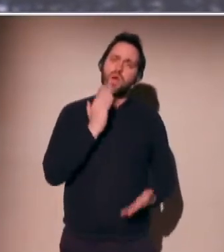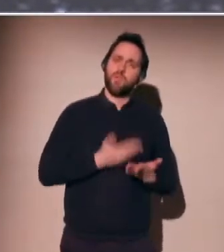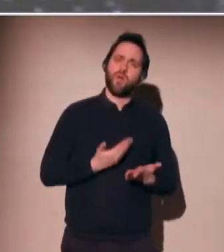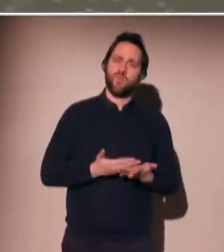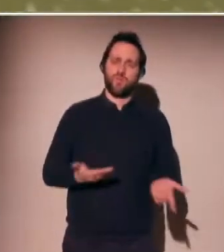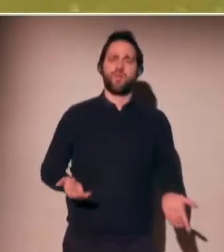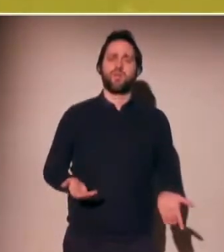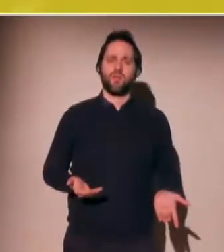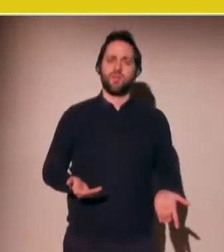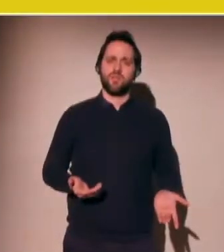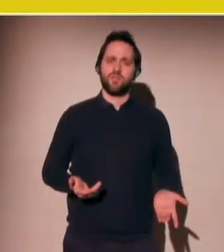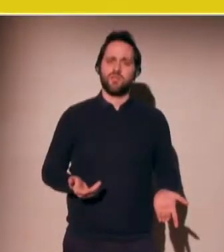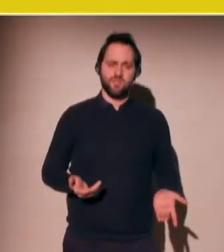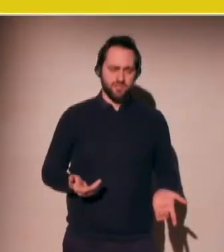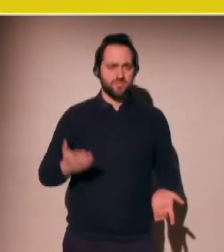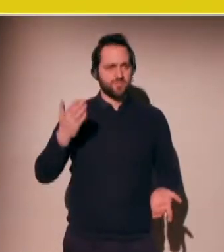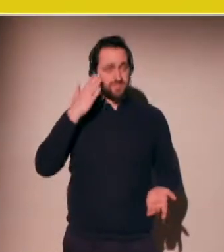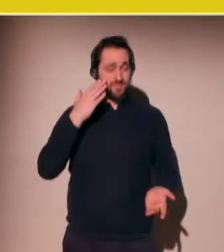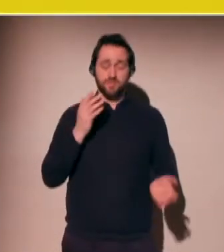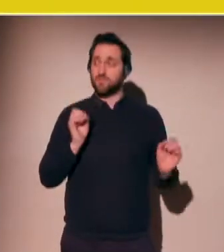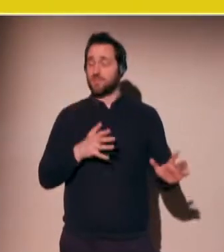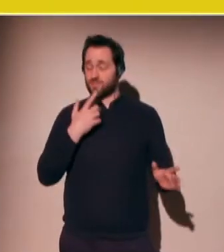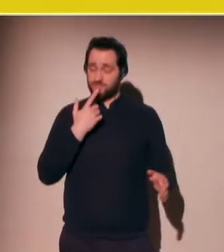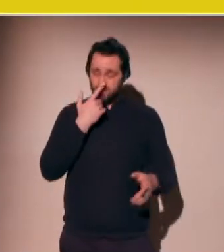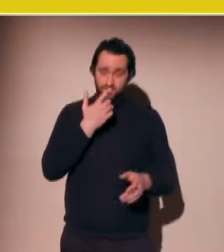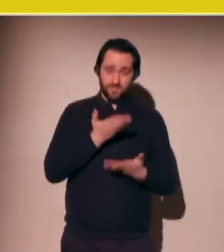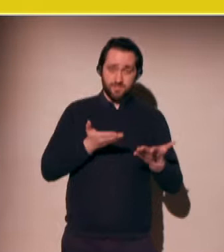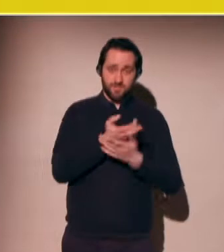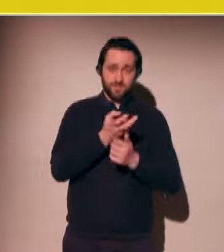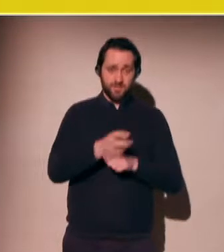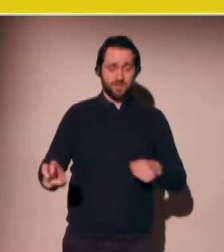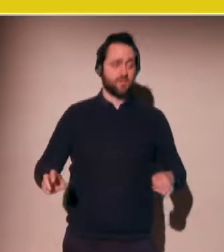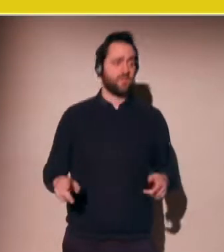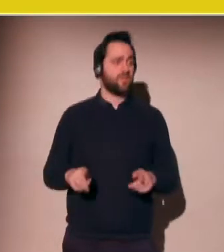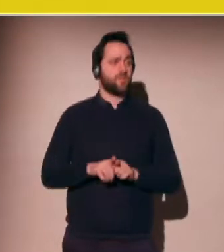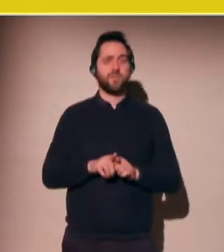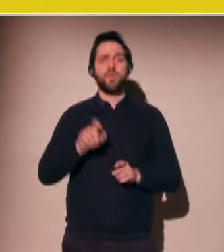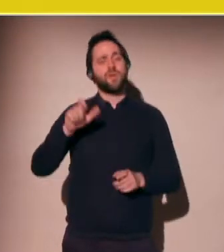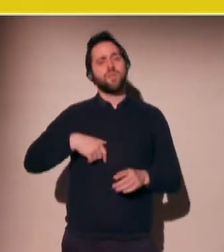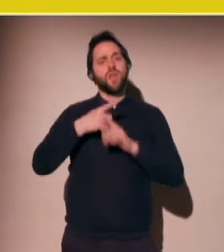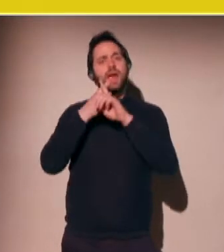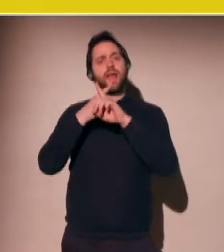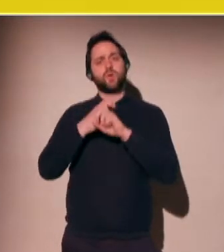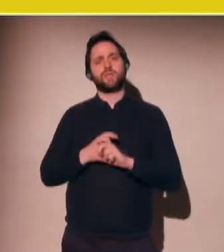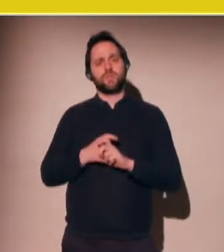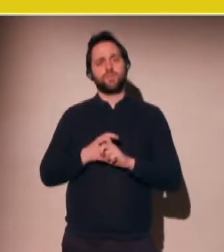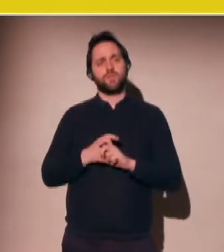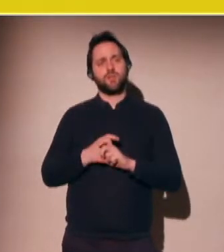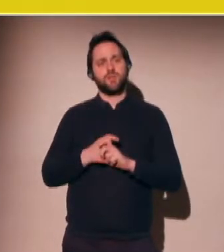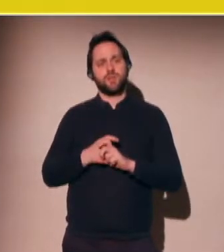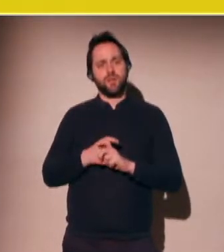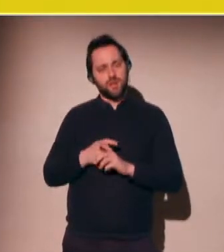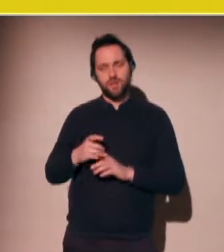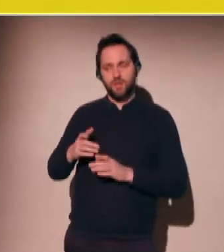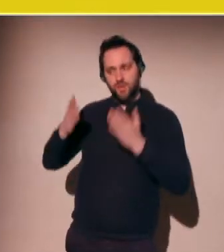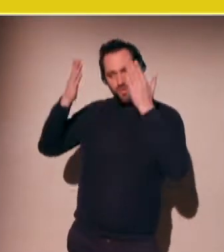les scientifiques spécialistes des données arrêtent de se considérer comme des techniciens purs. Et il faut qu'ils reconnaissent que ce qu'ils font a